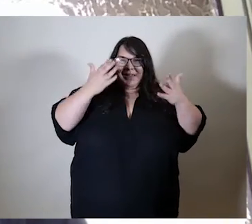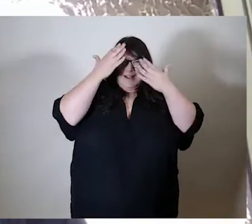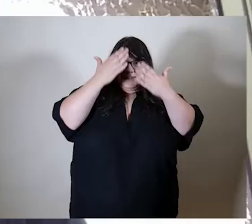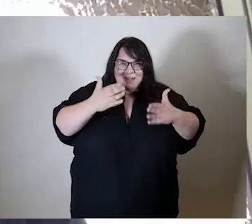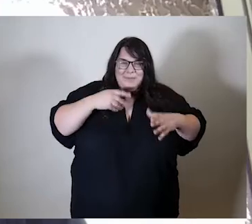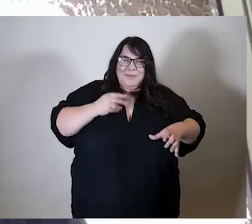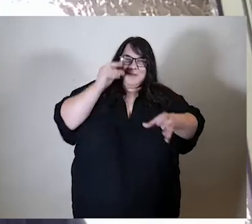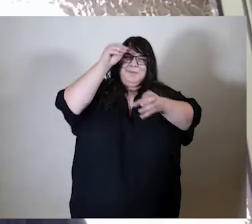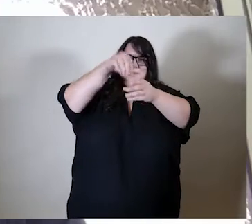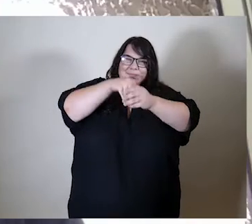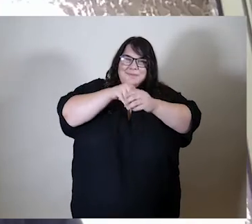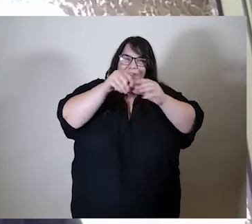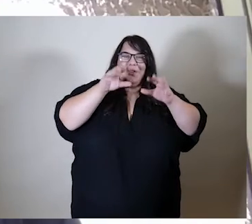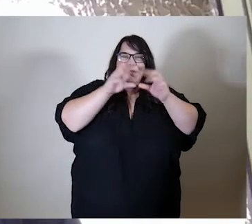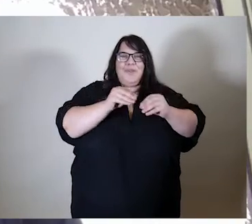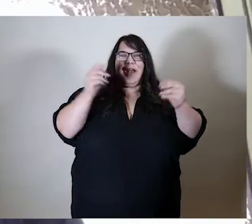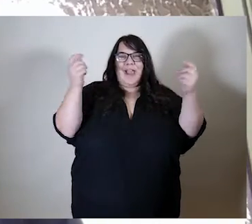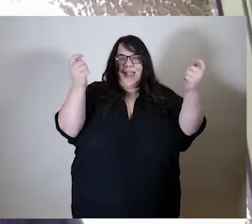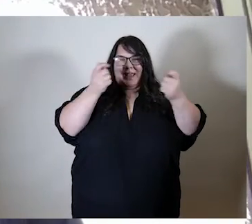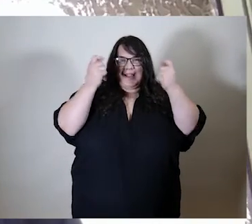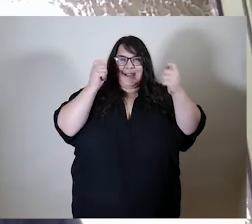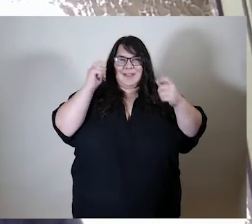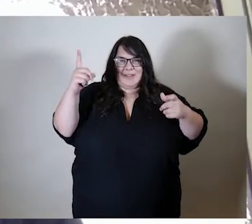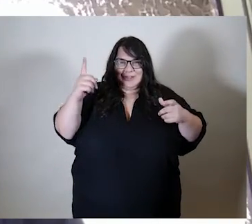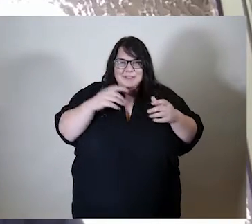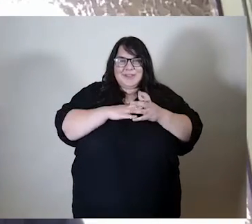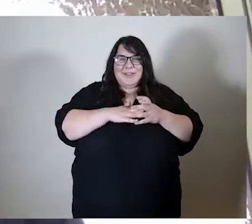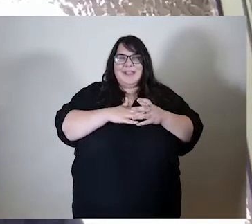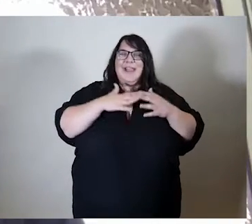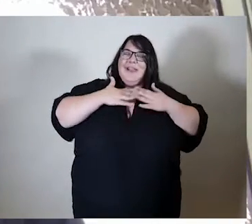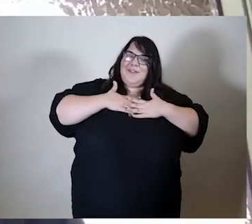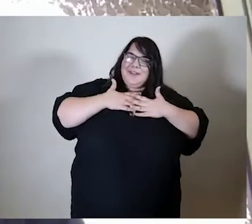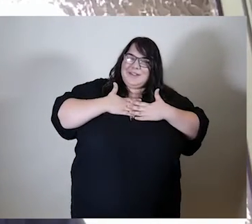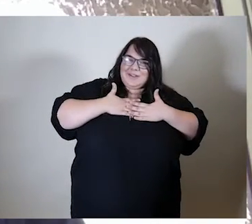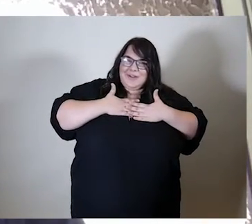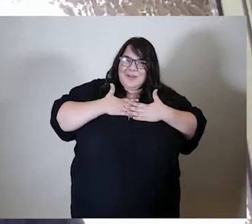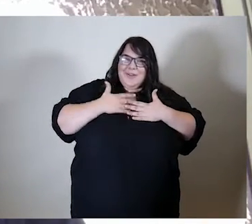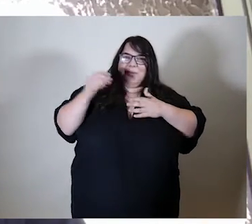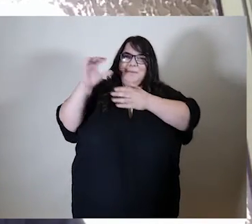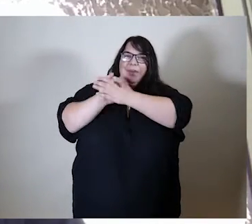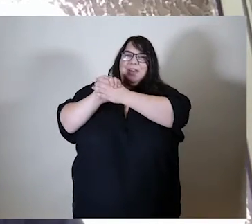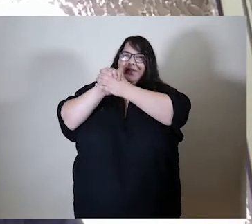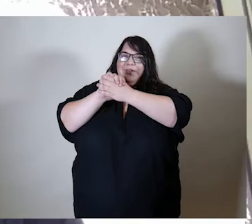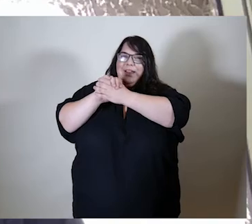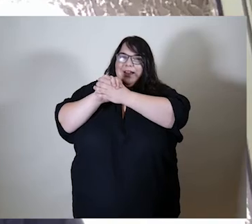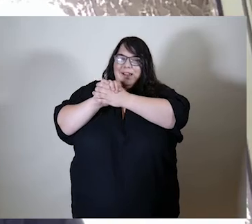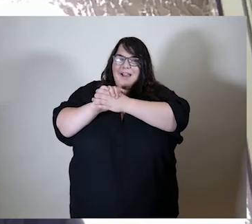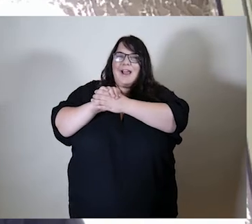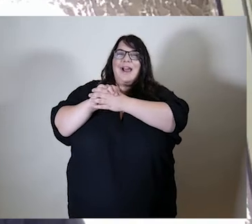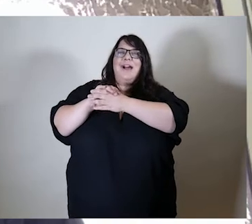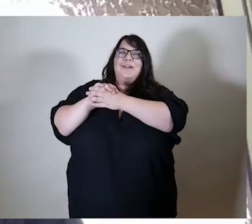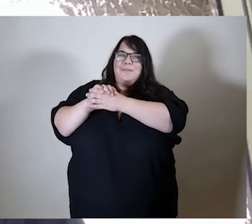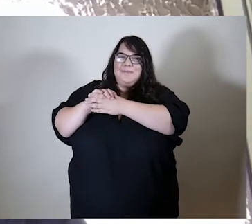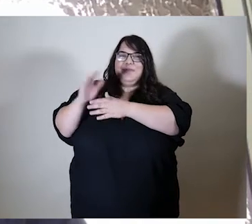την ευκαιρία να συμμετάσχουμε σε αυτή τη σειρά εκδηλώσεων και για το λόγο αυτό θα ήθελα να ευχαριστήσω θερμά την Περιφερειακή Ομοσπονδία Ατόμων